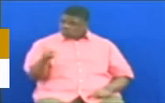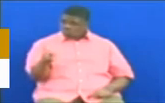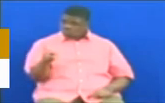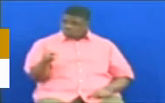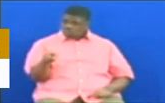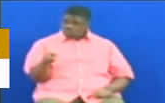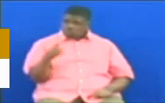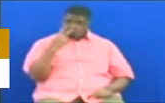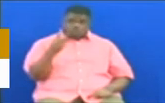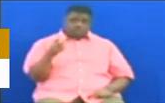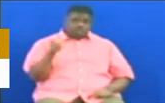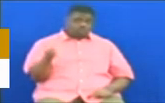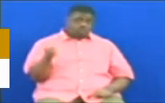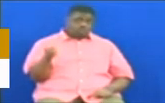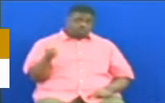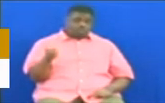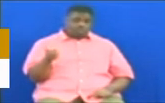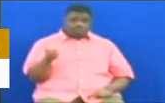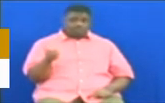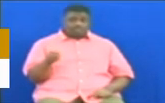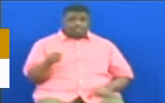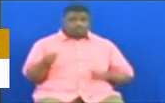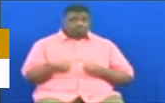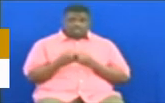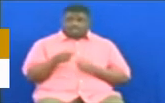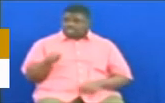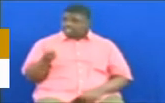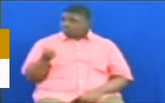Unaona yeye anataka kwenda na hii kidogo,